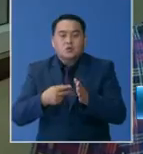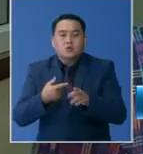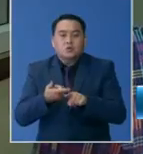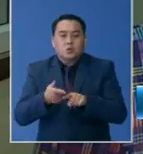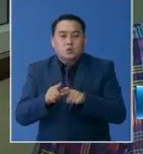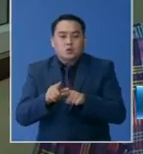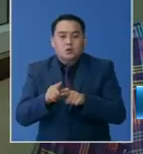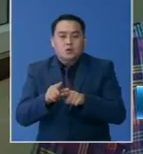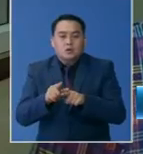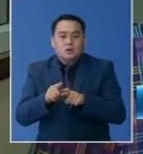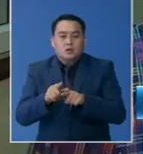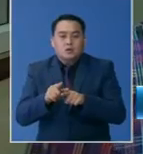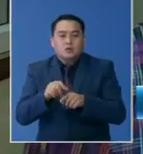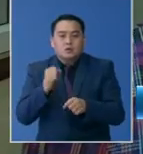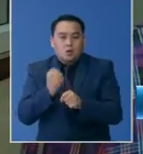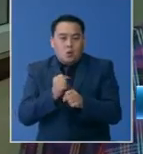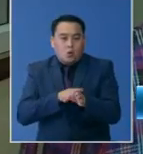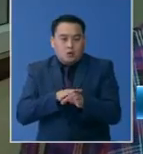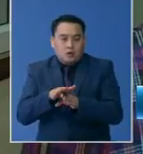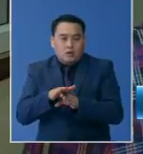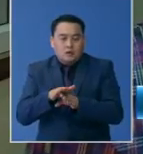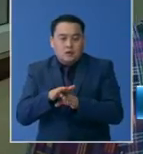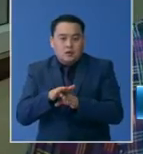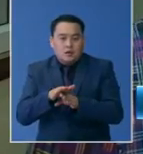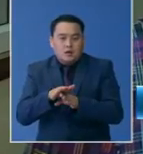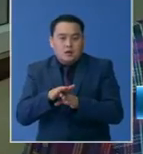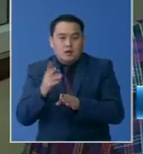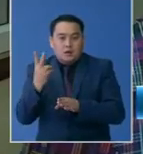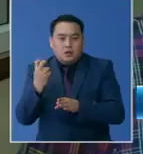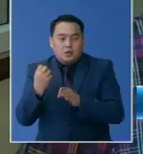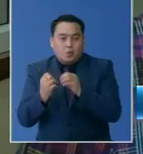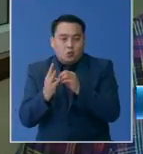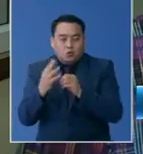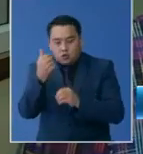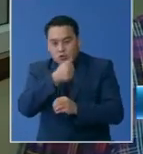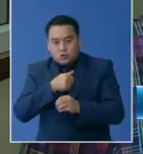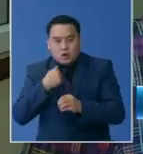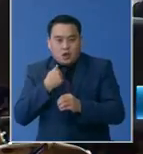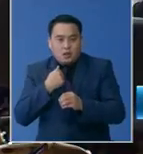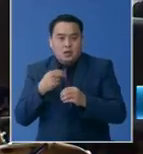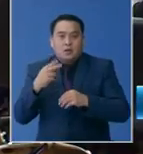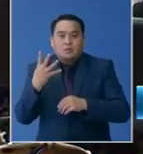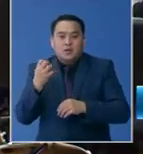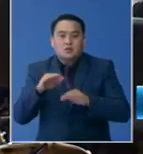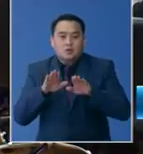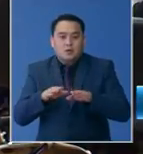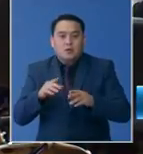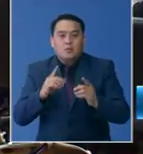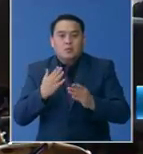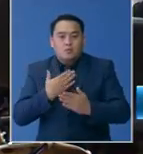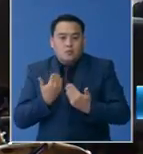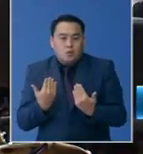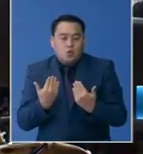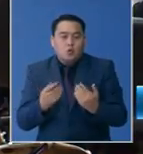жасадық. 2014 жылы іске қостық. 500 орынды қып салдық. Бүгінгі бас қосуға